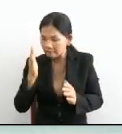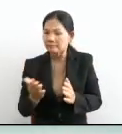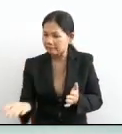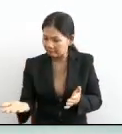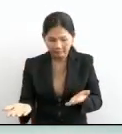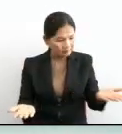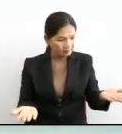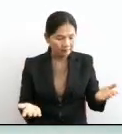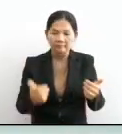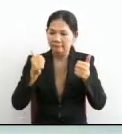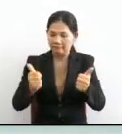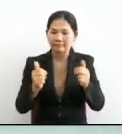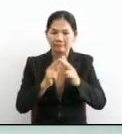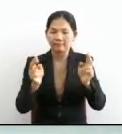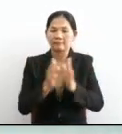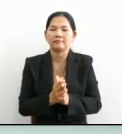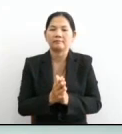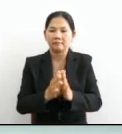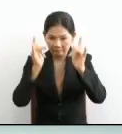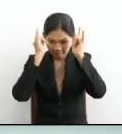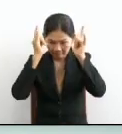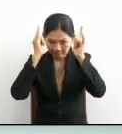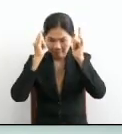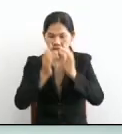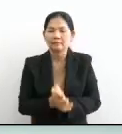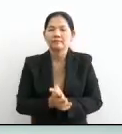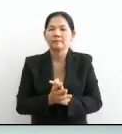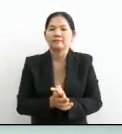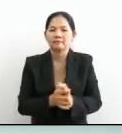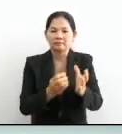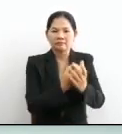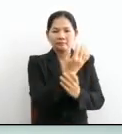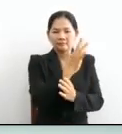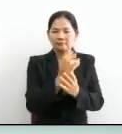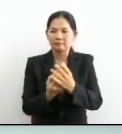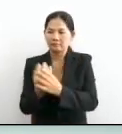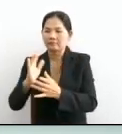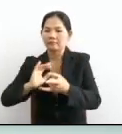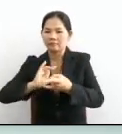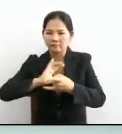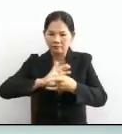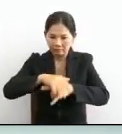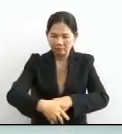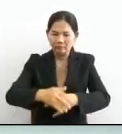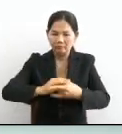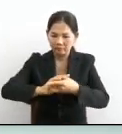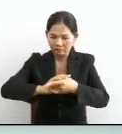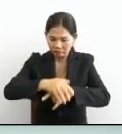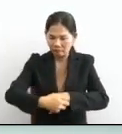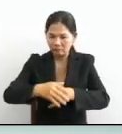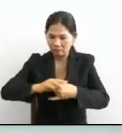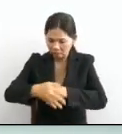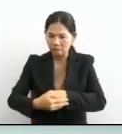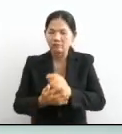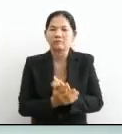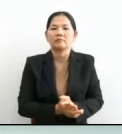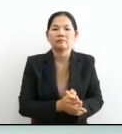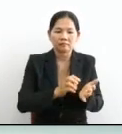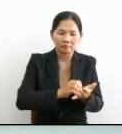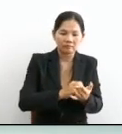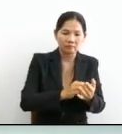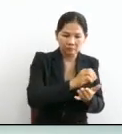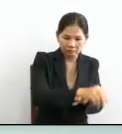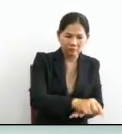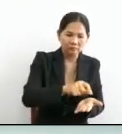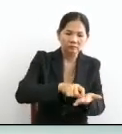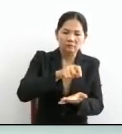chá là ổn á, chàm sơ mến nhạc rưu bằng riêng ẩm phí chạp đầm nắm đầm lông mì chàm chân ta cái đầm đầm lông mì này là